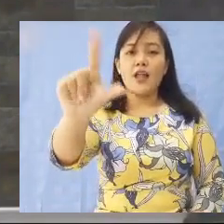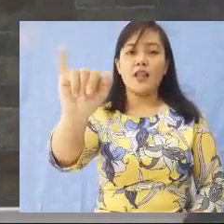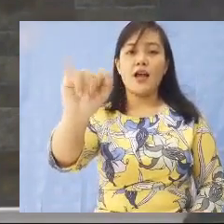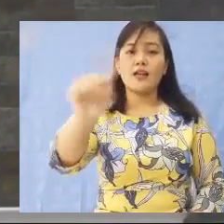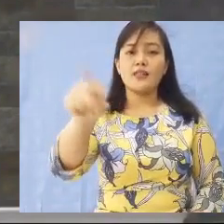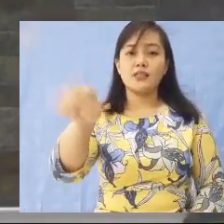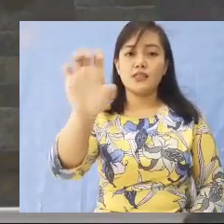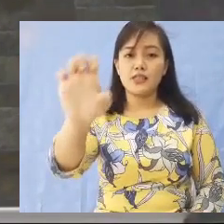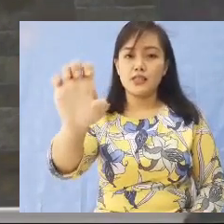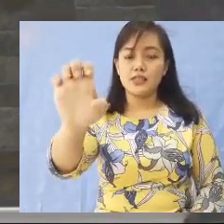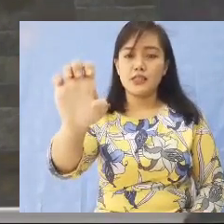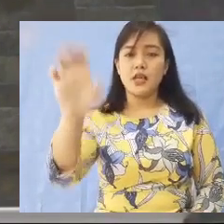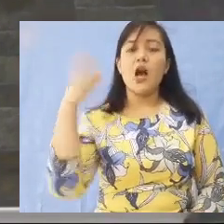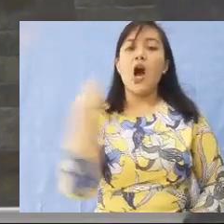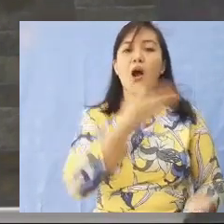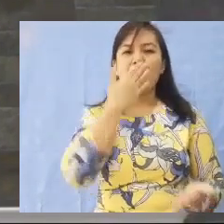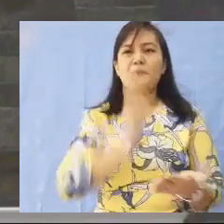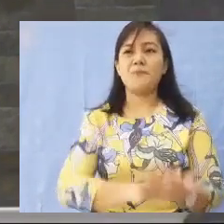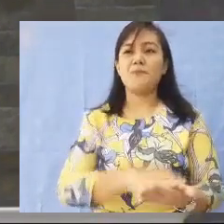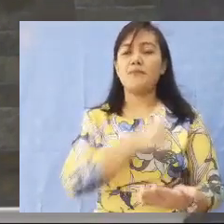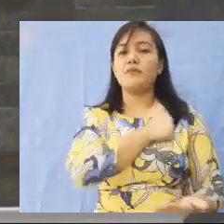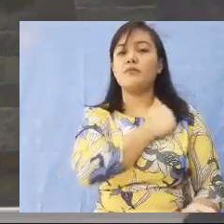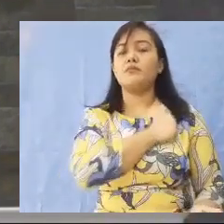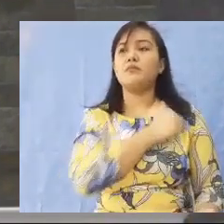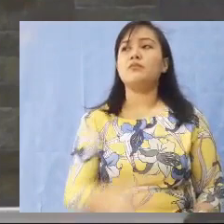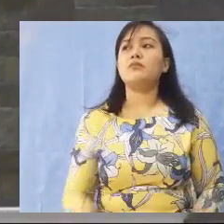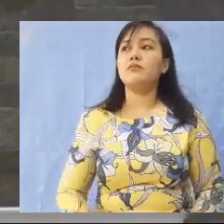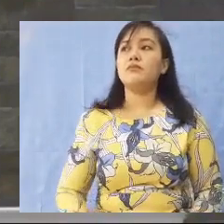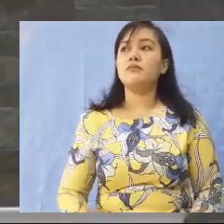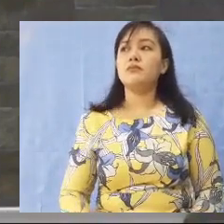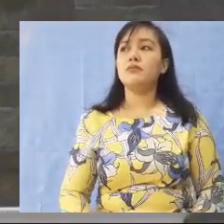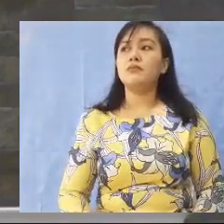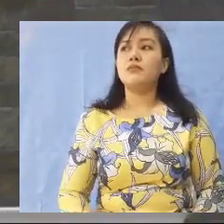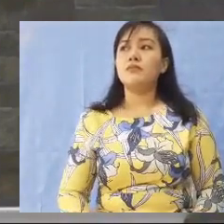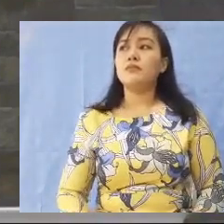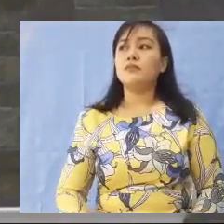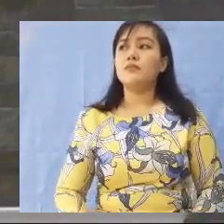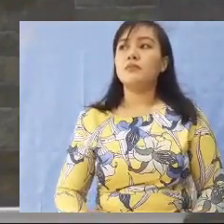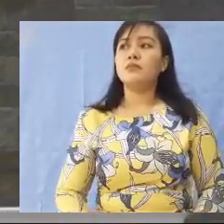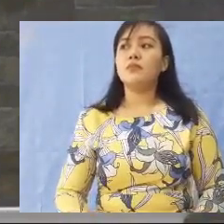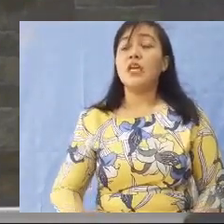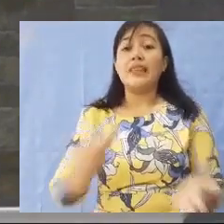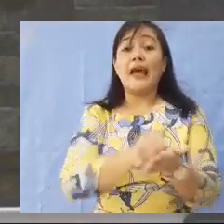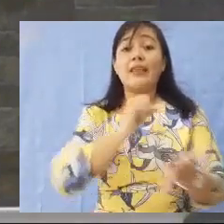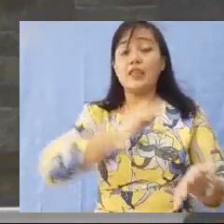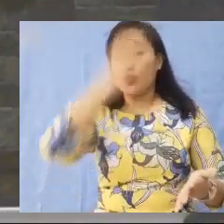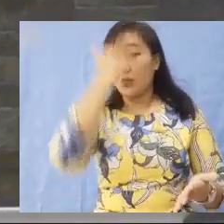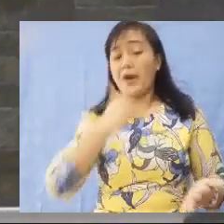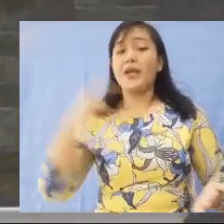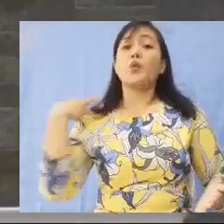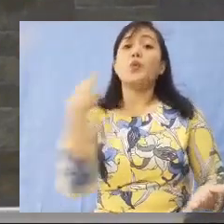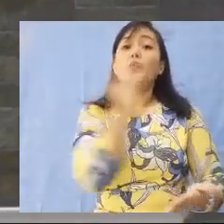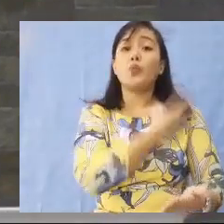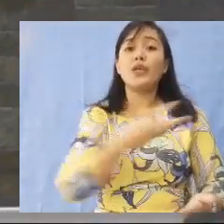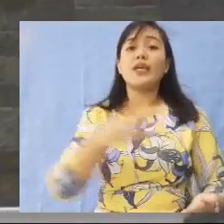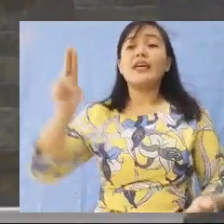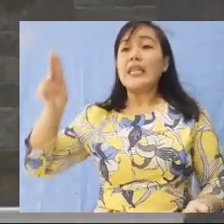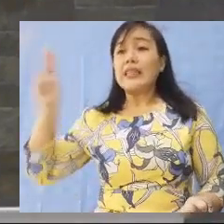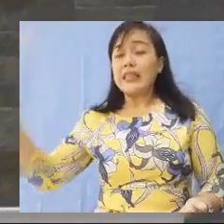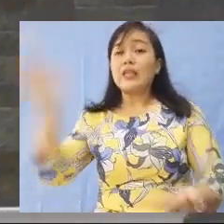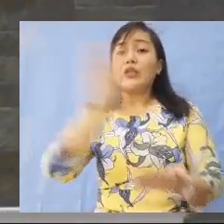hindi maayos sa harapan ng Panginoon. So kaya kinakailangan ng washing. Pagkatapos ma-wash,